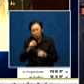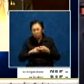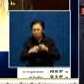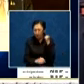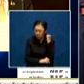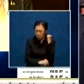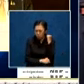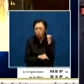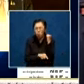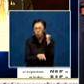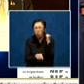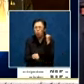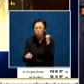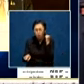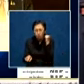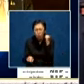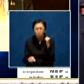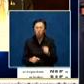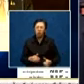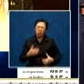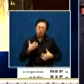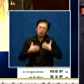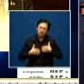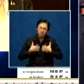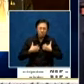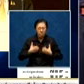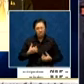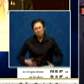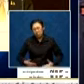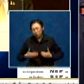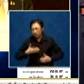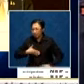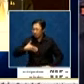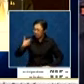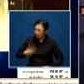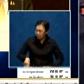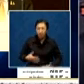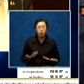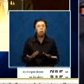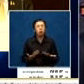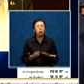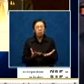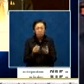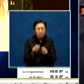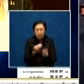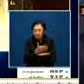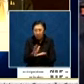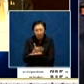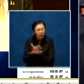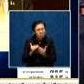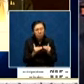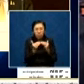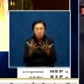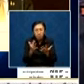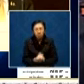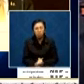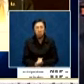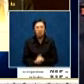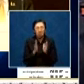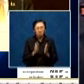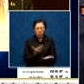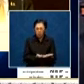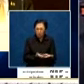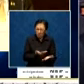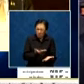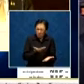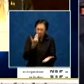ชการเนี่ยมันไม่ค่อยมีสมอง ไม่ใช่ผมว่ามันจงใจ ก็พี่ขู่14 ล้าน 14 ล้านนั่นกลัว14 ล้านมาหมด ไม่ผมว่ามันจง